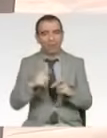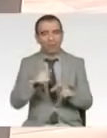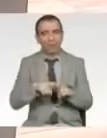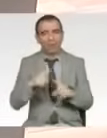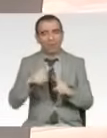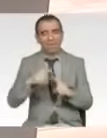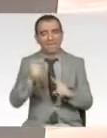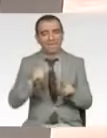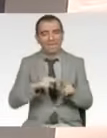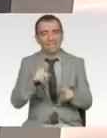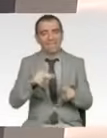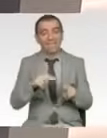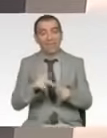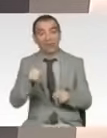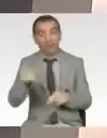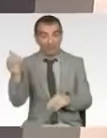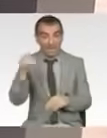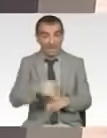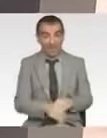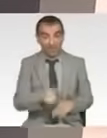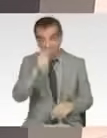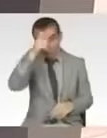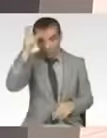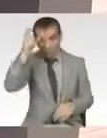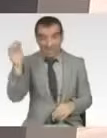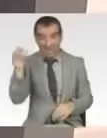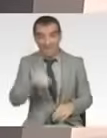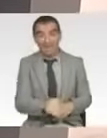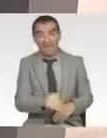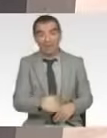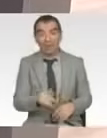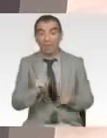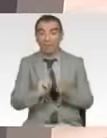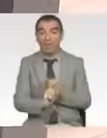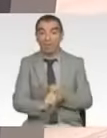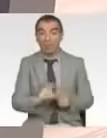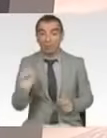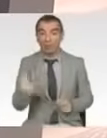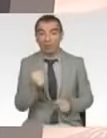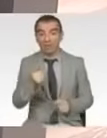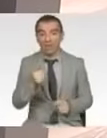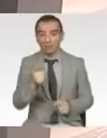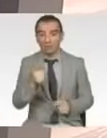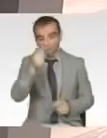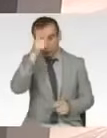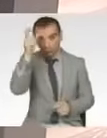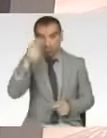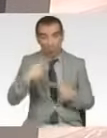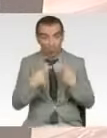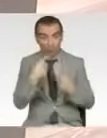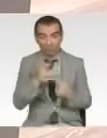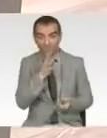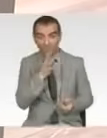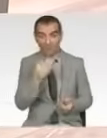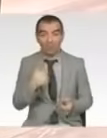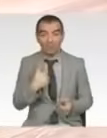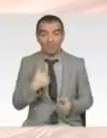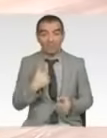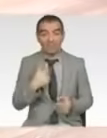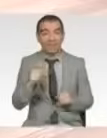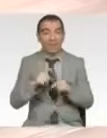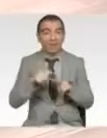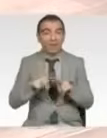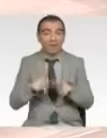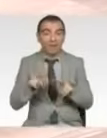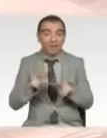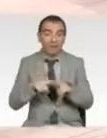geliyor. Daha sonra okumak için Türkiye'ye geliyor. Ve muhteşem Türkçesi var şimdi. Ya. Ve bizim damadımız